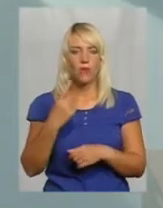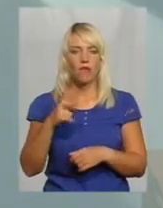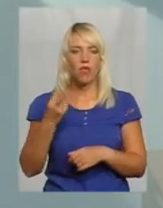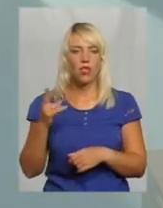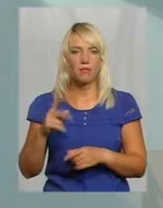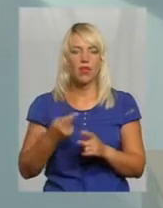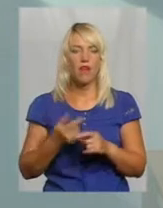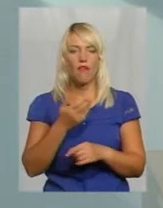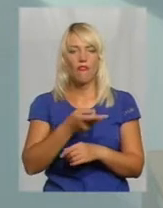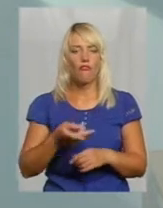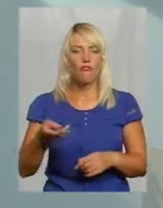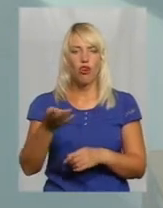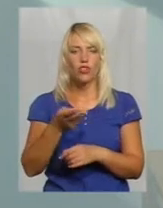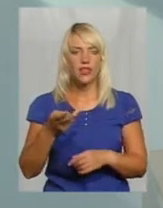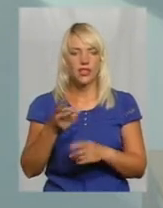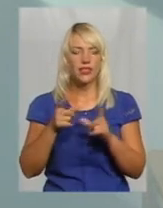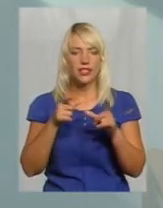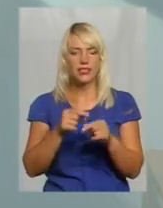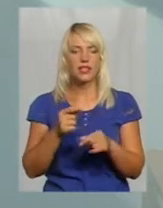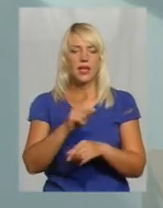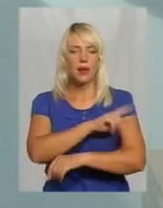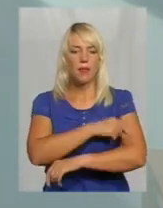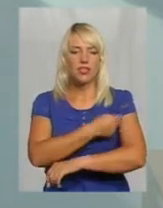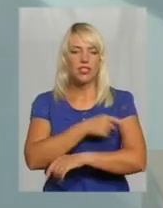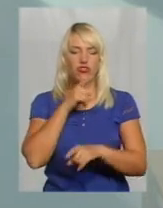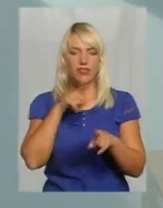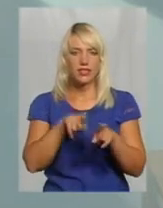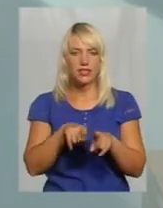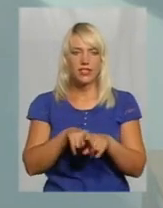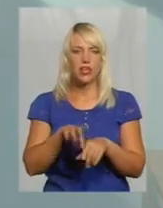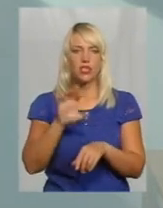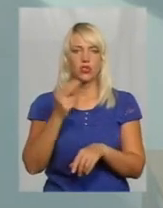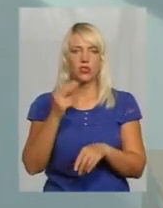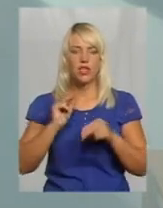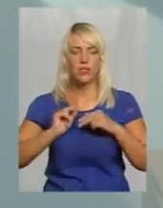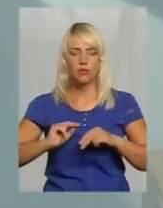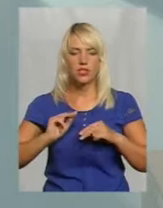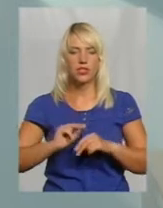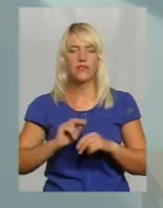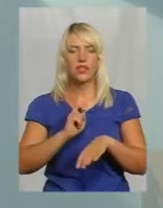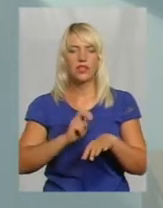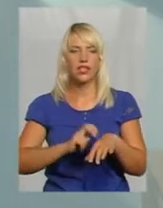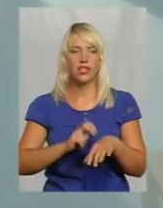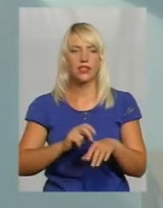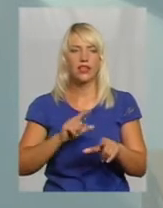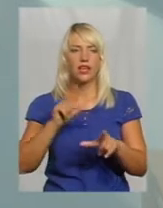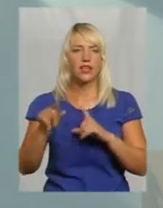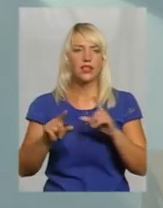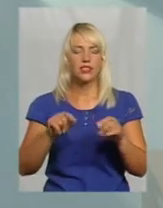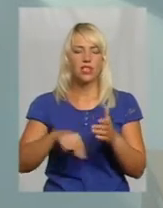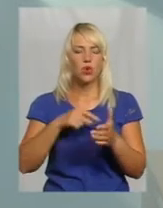їздили всі – і медична сестра, і соціальний працівник, і лікар. Їздили в